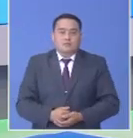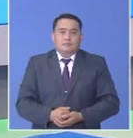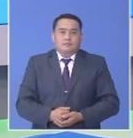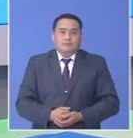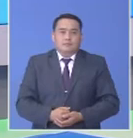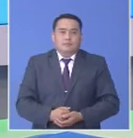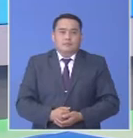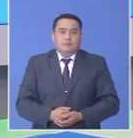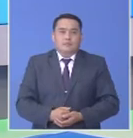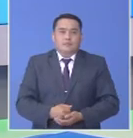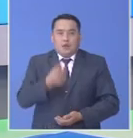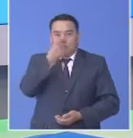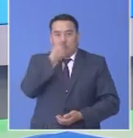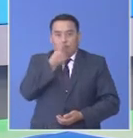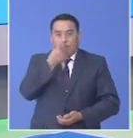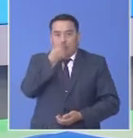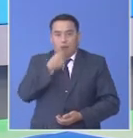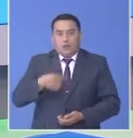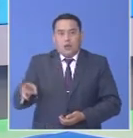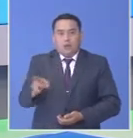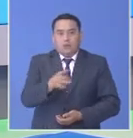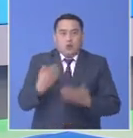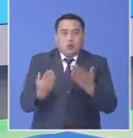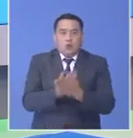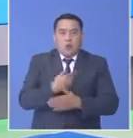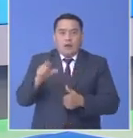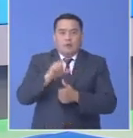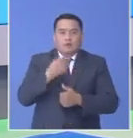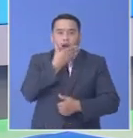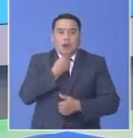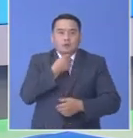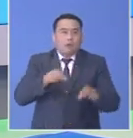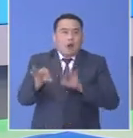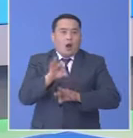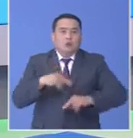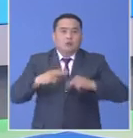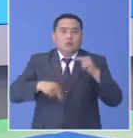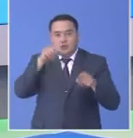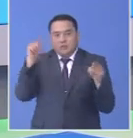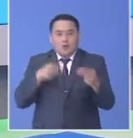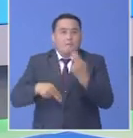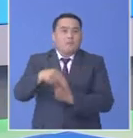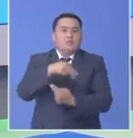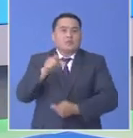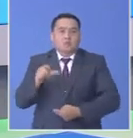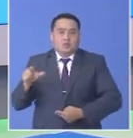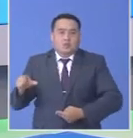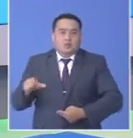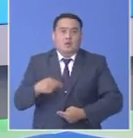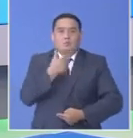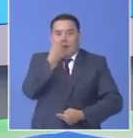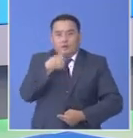Продолжаем выпуск. В Жаркенте открылась новая мечеть. Красивое архитектурное сооружение возвели известные предприниматели Панфиловского